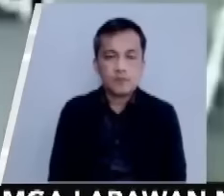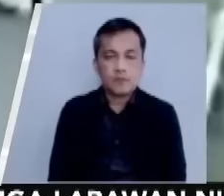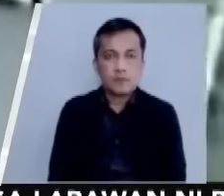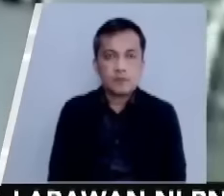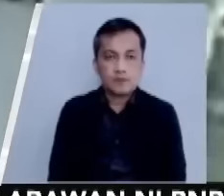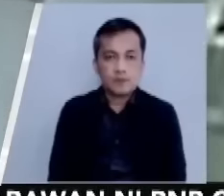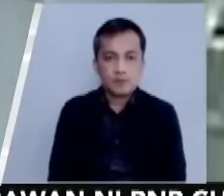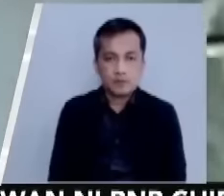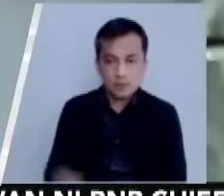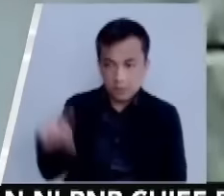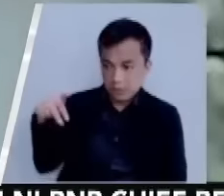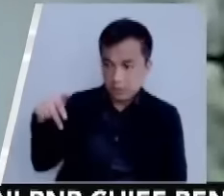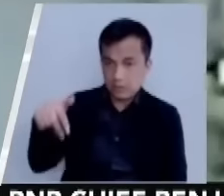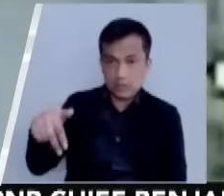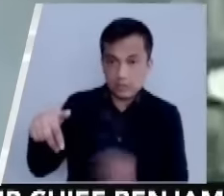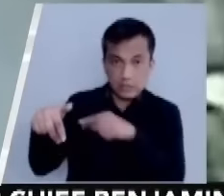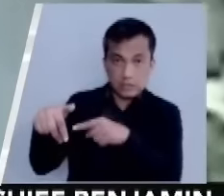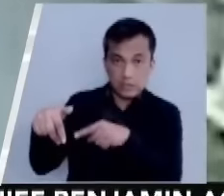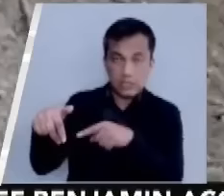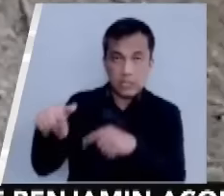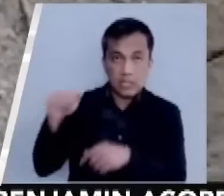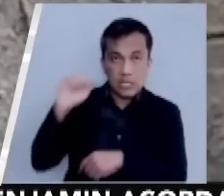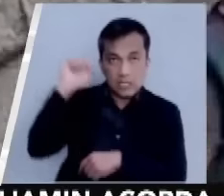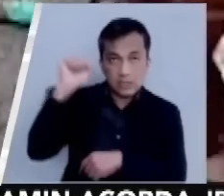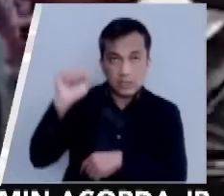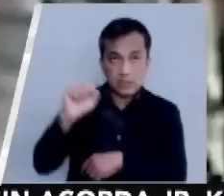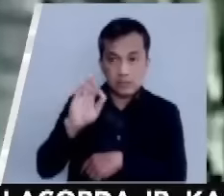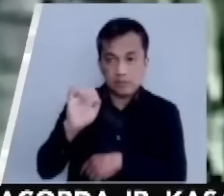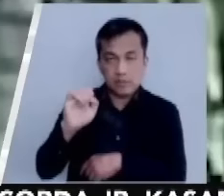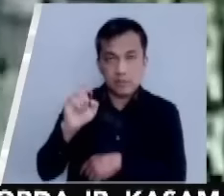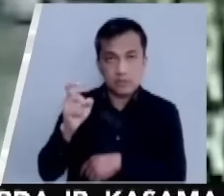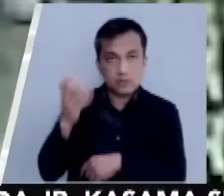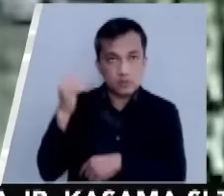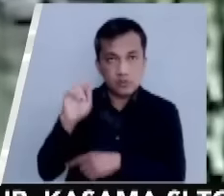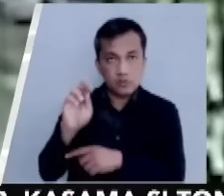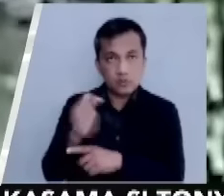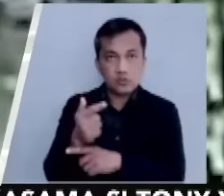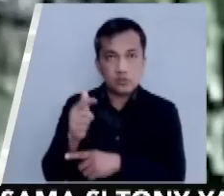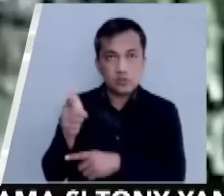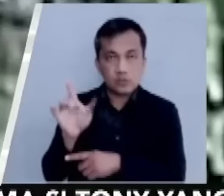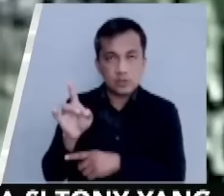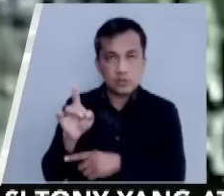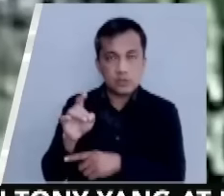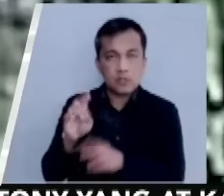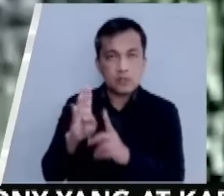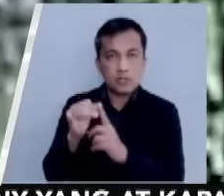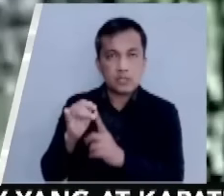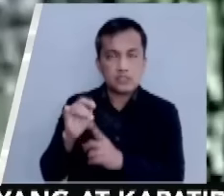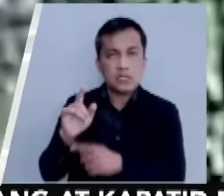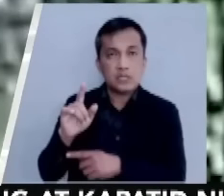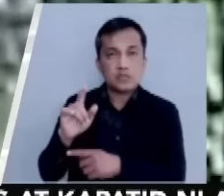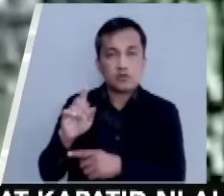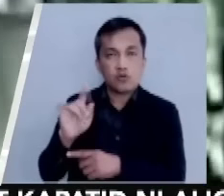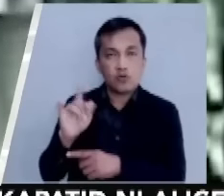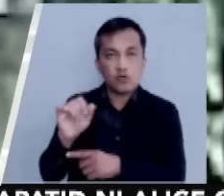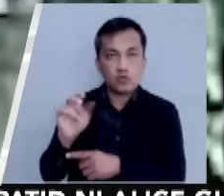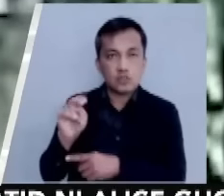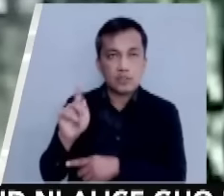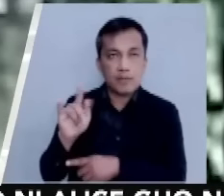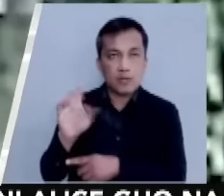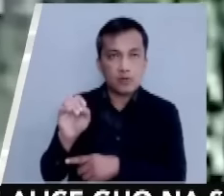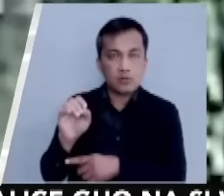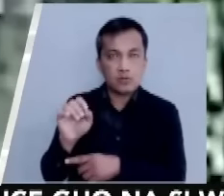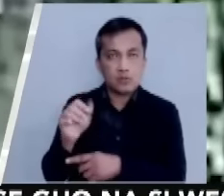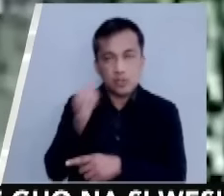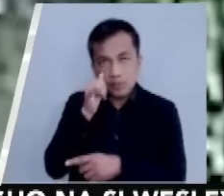Naglalakad ang aktivistang si Felix Salaveria Jr. noong August 28 sa Barangay Cobo ng Tabaco, Albay nang ma-videohang puwersahang isinakay